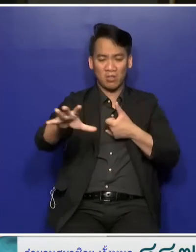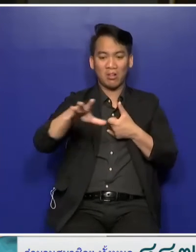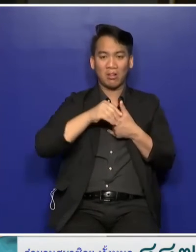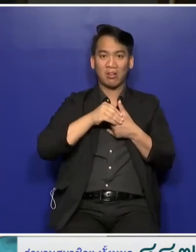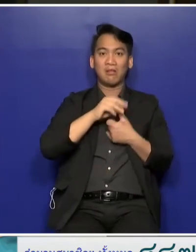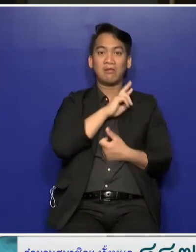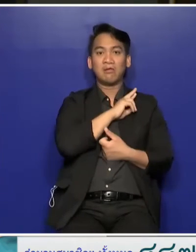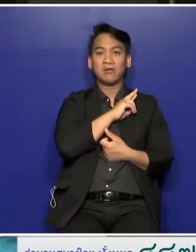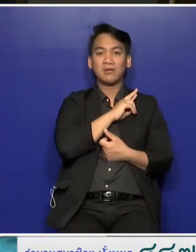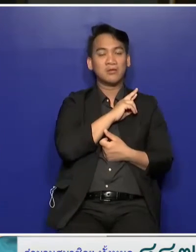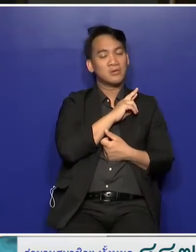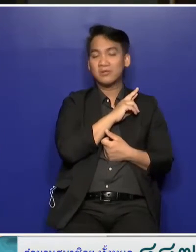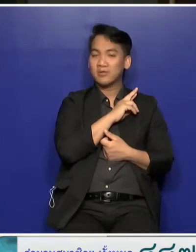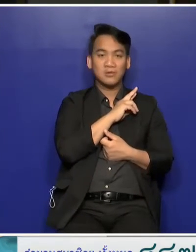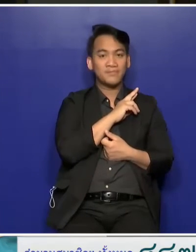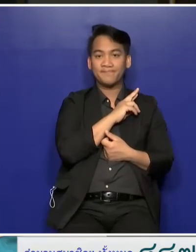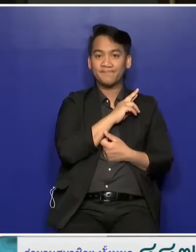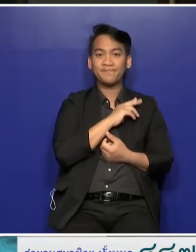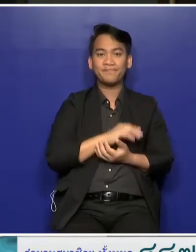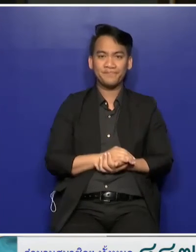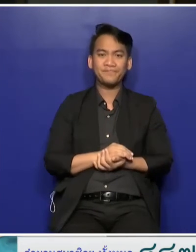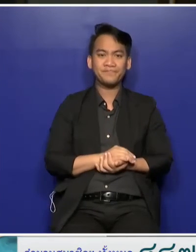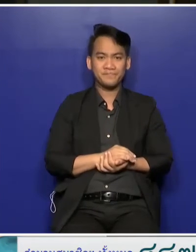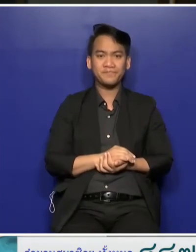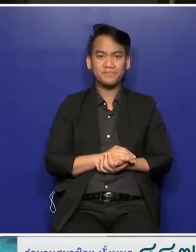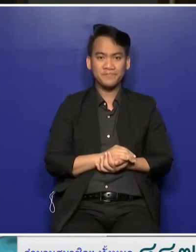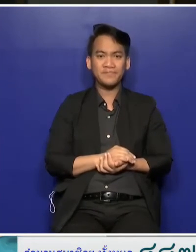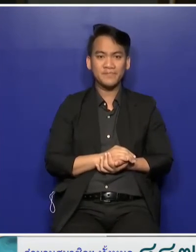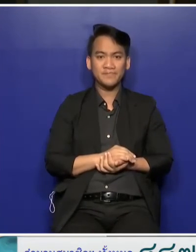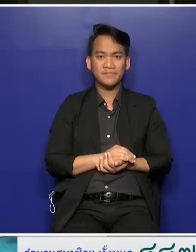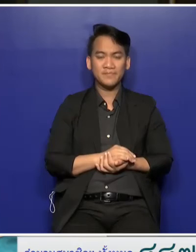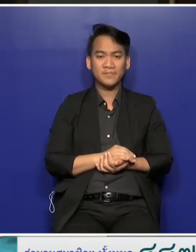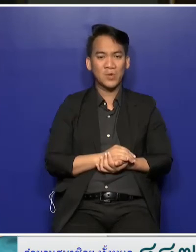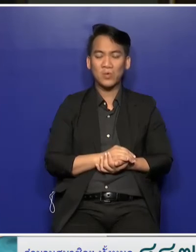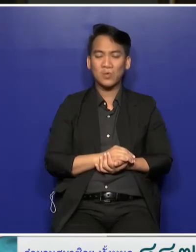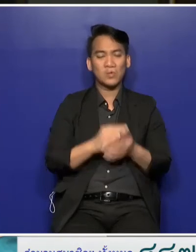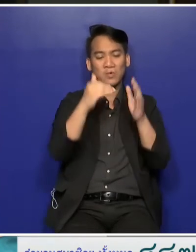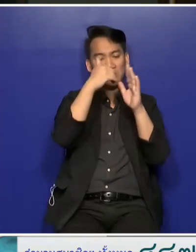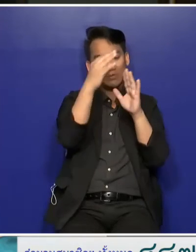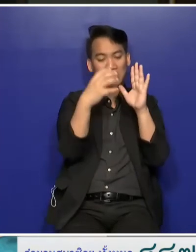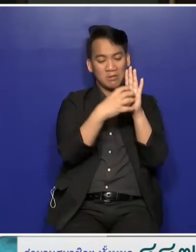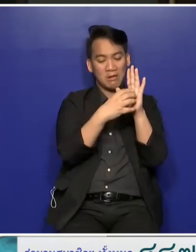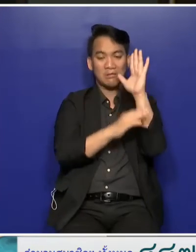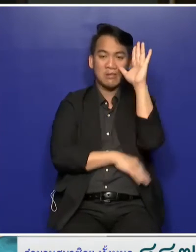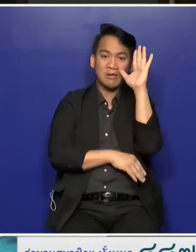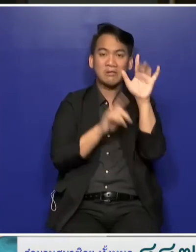แล้จะเอาบารดาชุมชน จะเอารกกลไปชุชนของตเองกได้ตลอดทงประเทศ ทั้งเหนือ กลางใต้ต